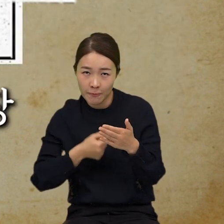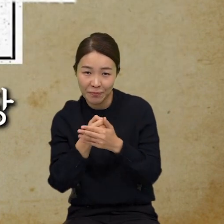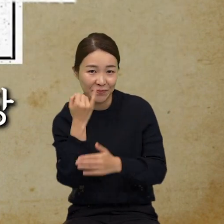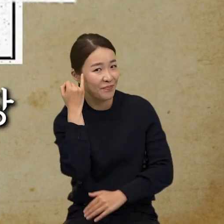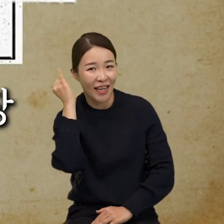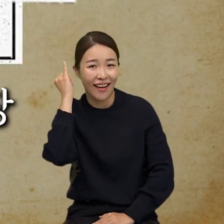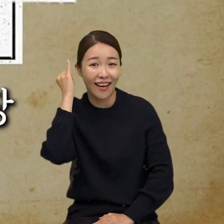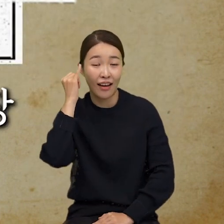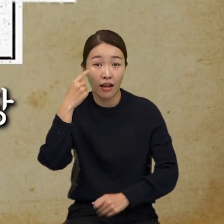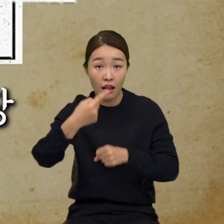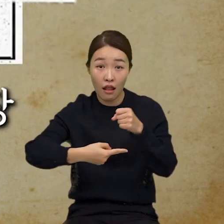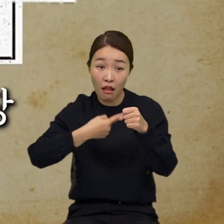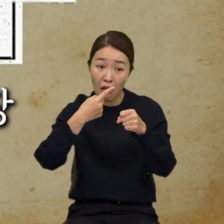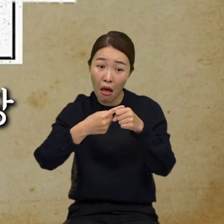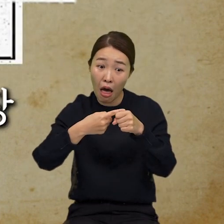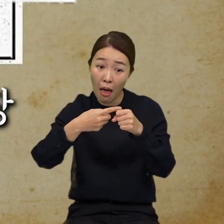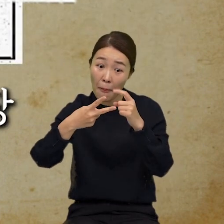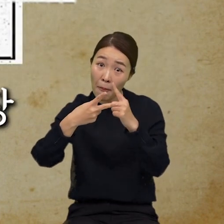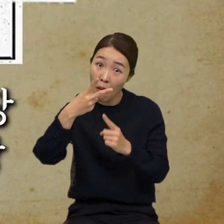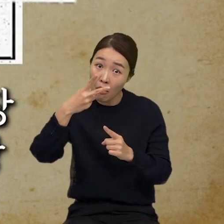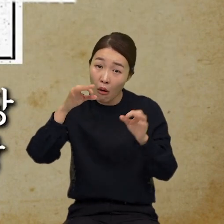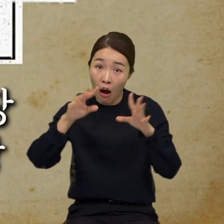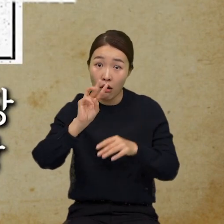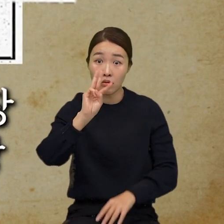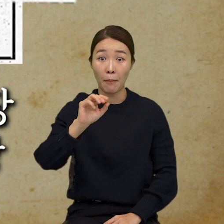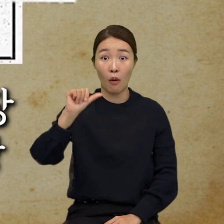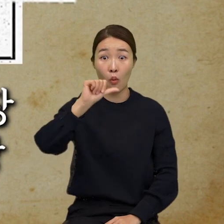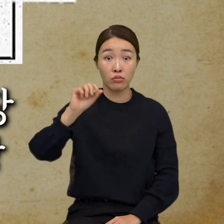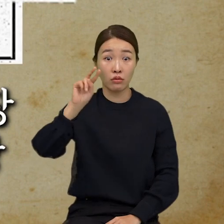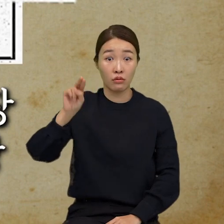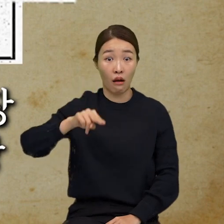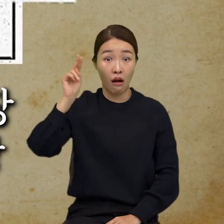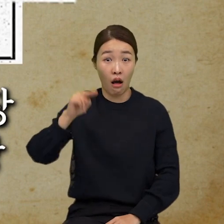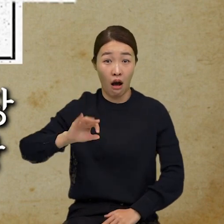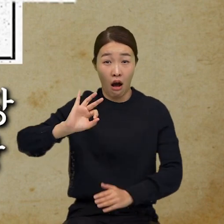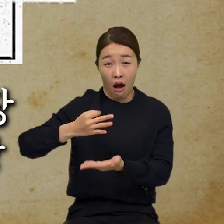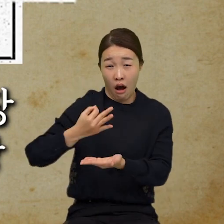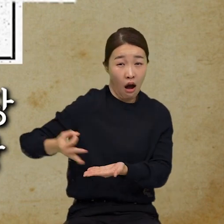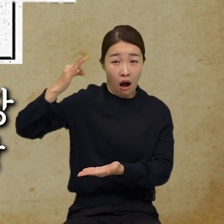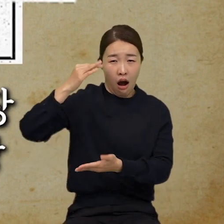만에 3만 5천 달러의 매상을 올리며 큰 성공을 거둔다.